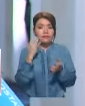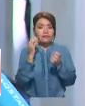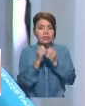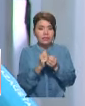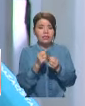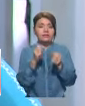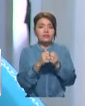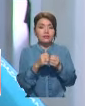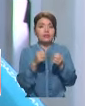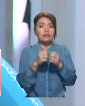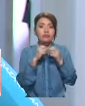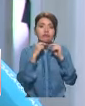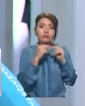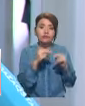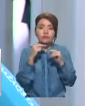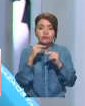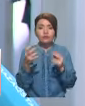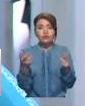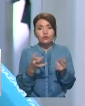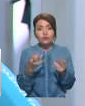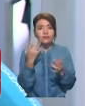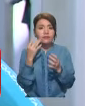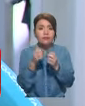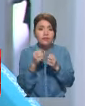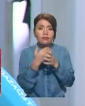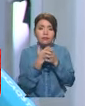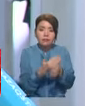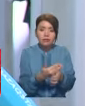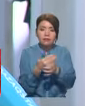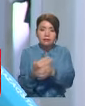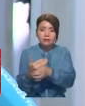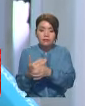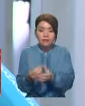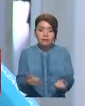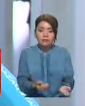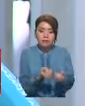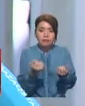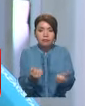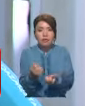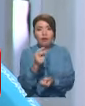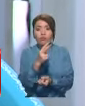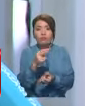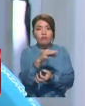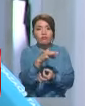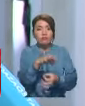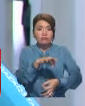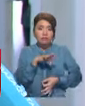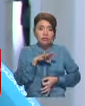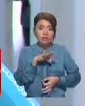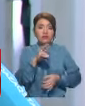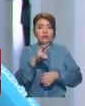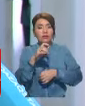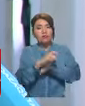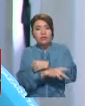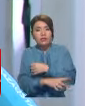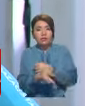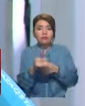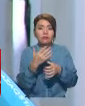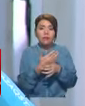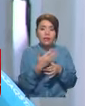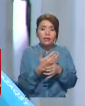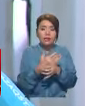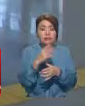всегда должна быть во внимании. Нужно всегда оказывать поддержку пенсионерам, за которыми некому поухаживать. Тем, кто социально уязвим, помогать по